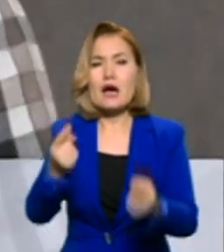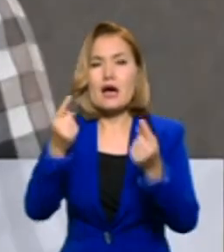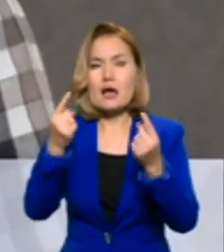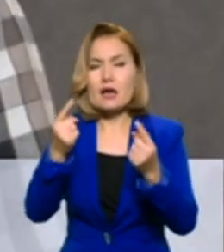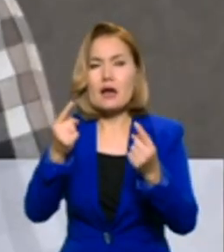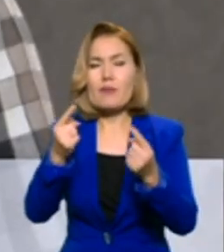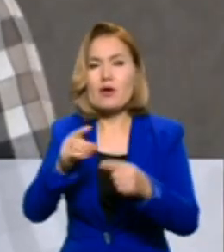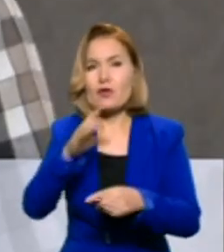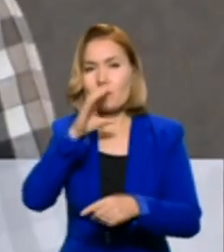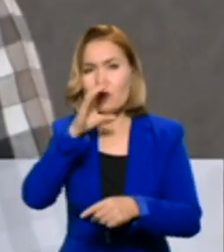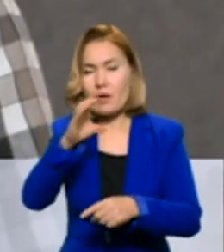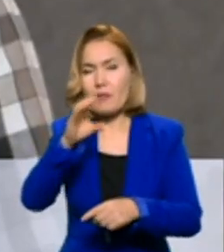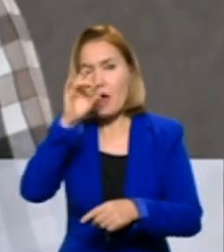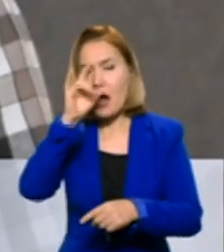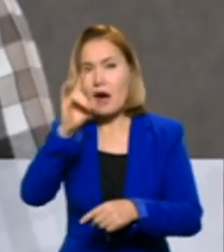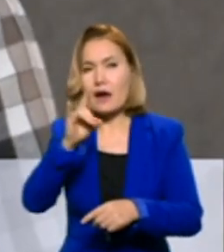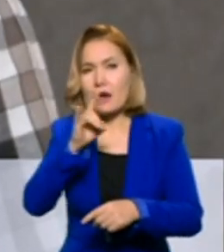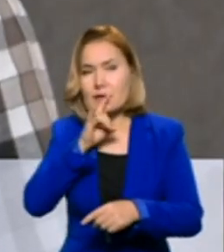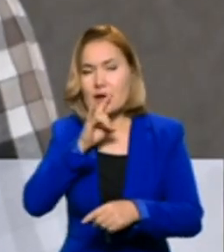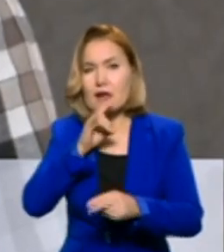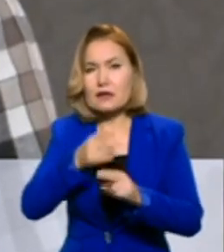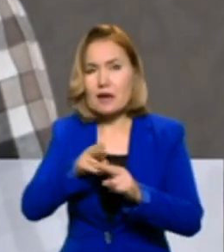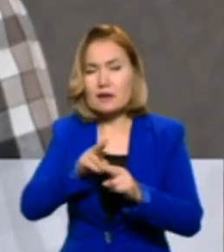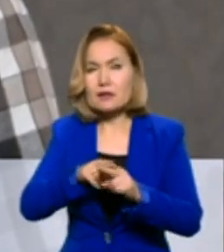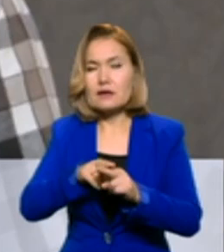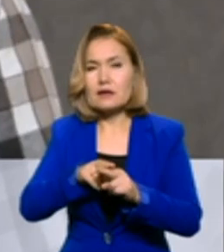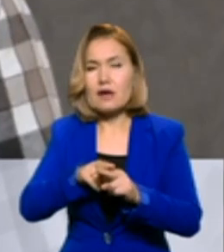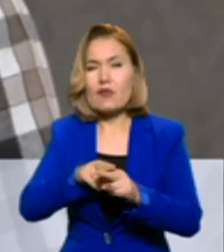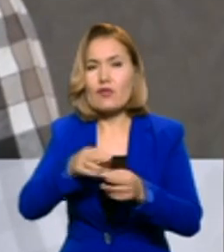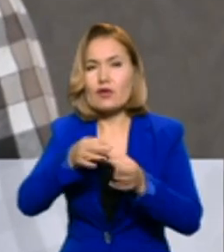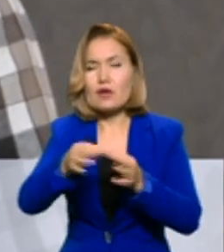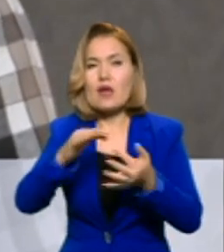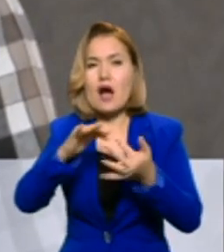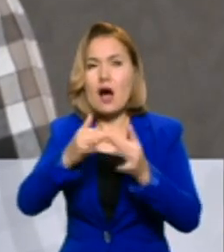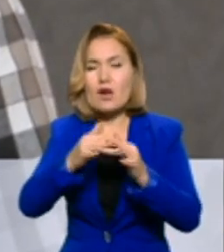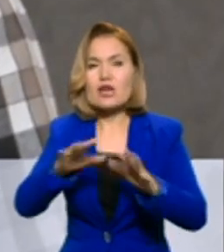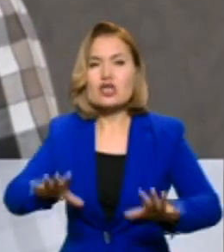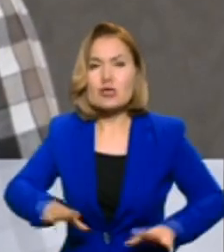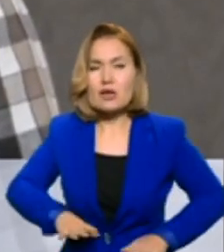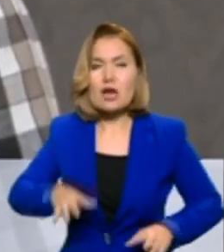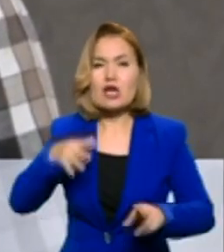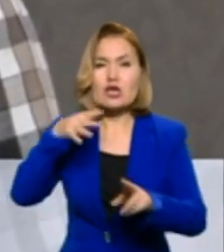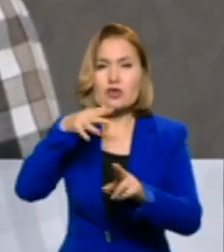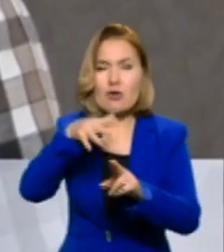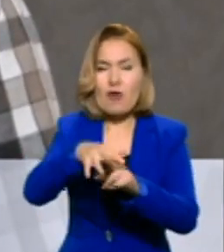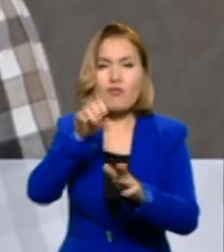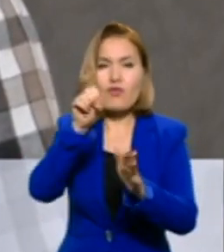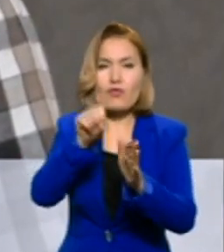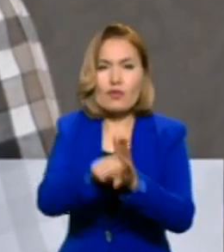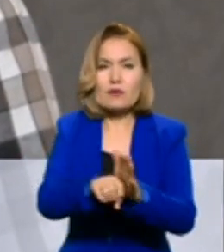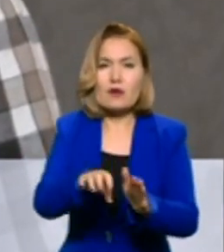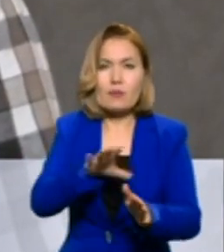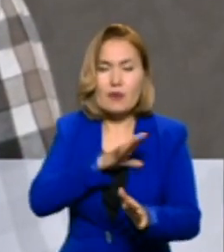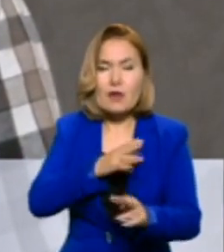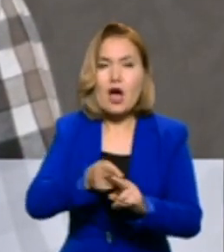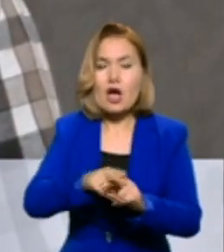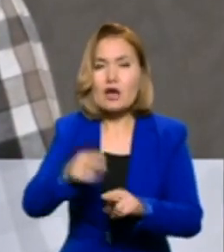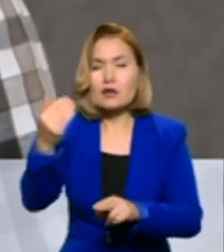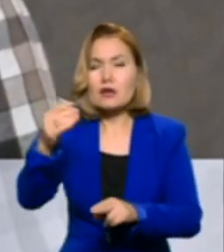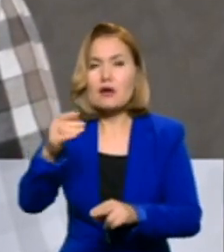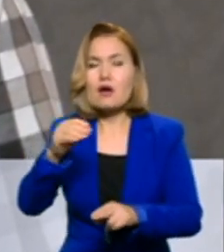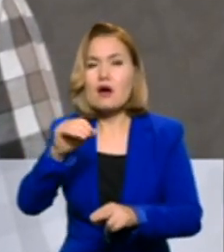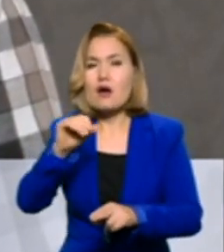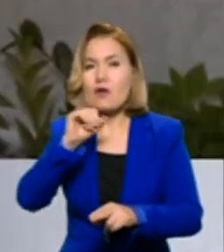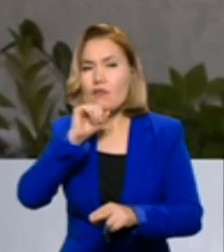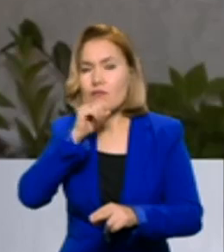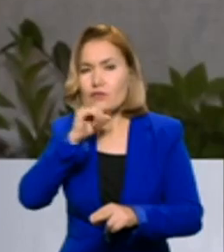жыртқыш аң Қазақстанға келіп үстірттің үстінде жылқыны қоймай, соны осы Алдаберді қақпан құруға